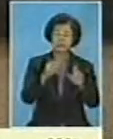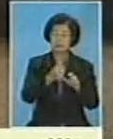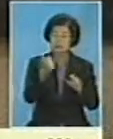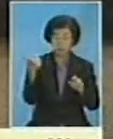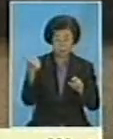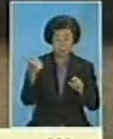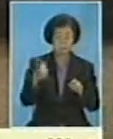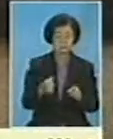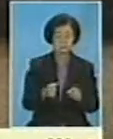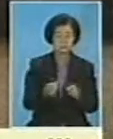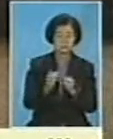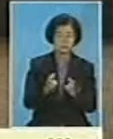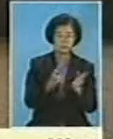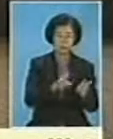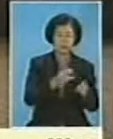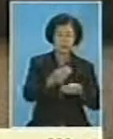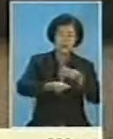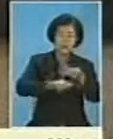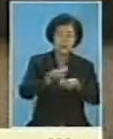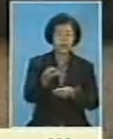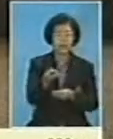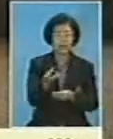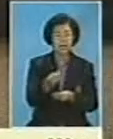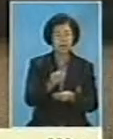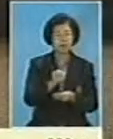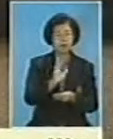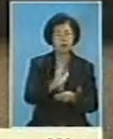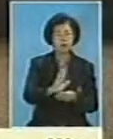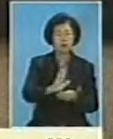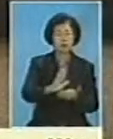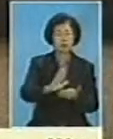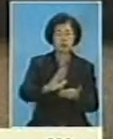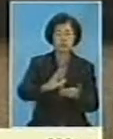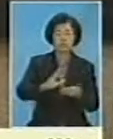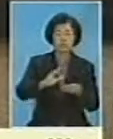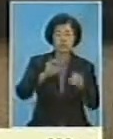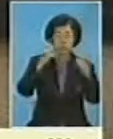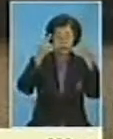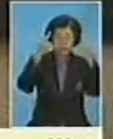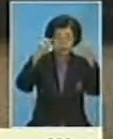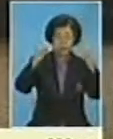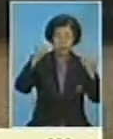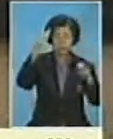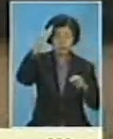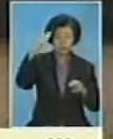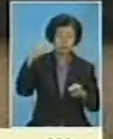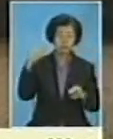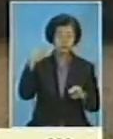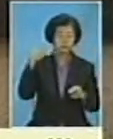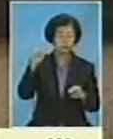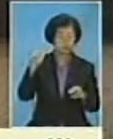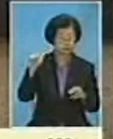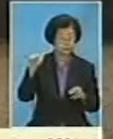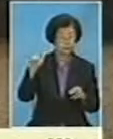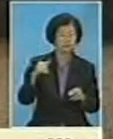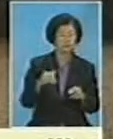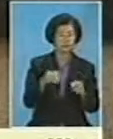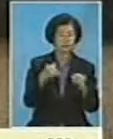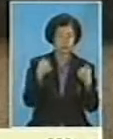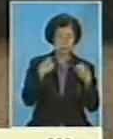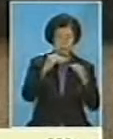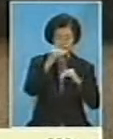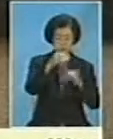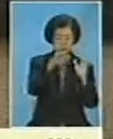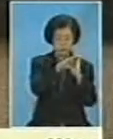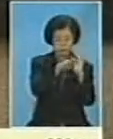สำหรับยุทธศาสตร์การระบายข้าวในสต็อกของรัฐบาลนางสาวยิ่งลักษณ์นอกจากการกำหนดรายละเอียดในการด